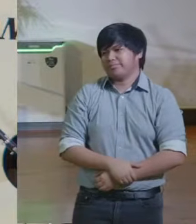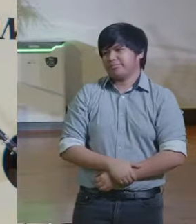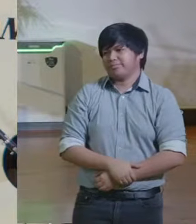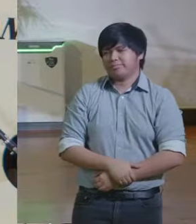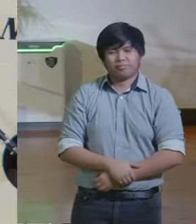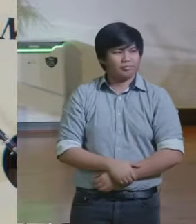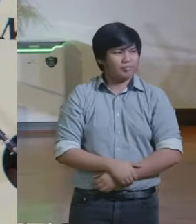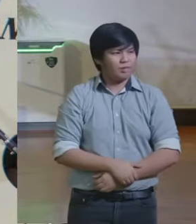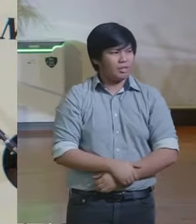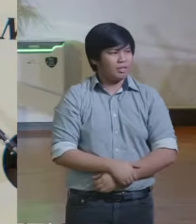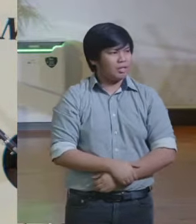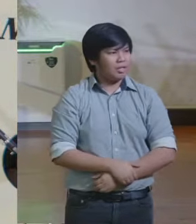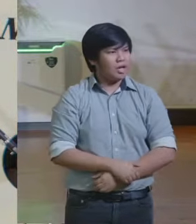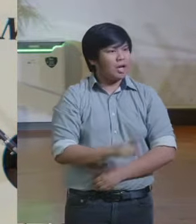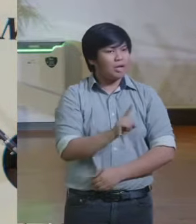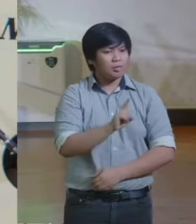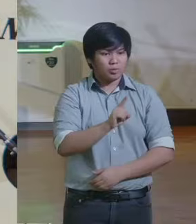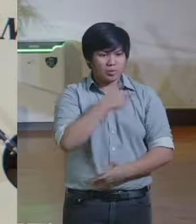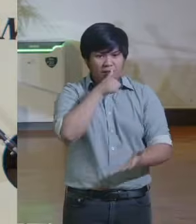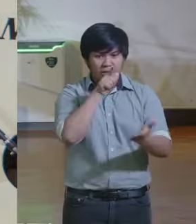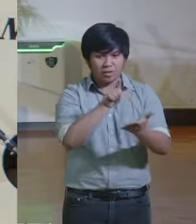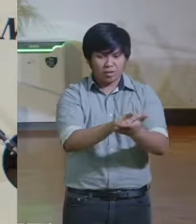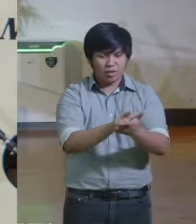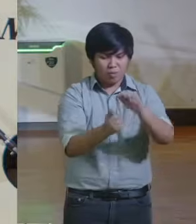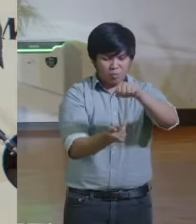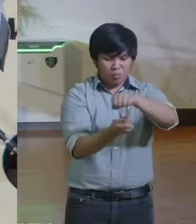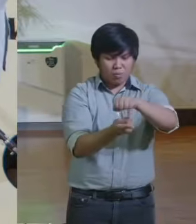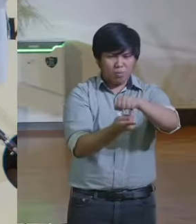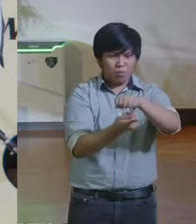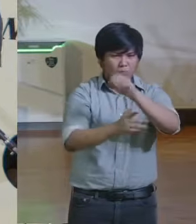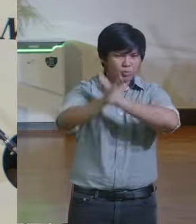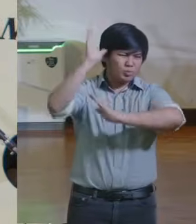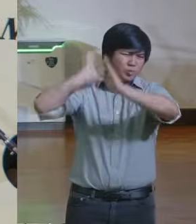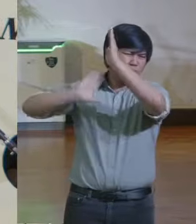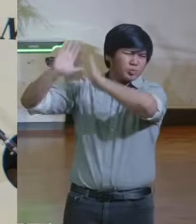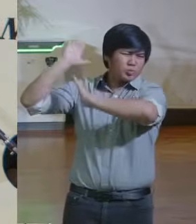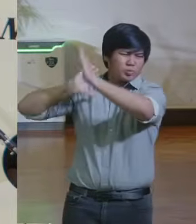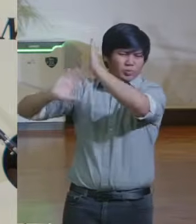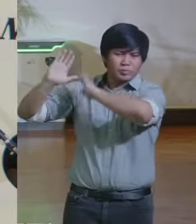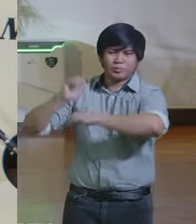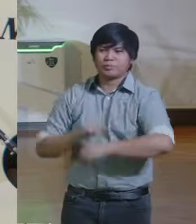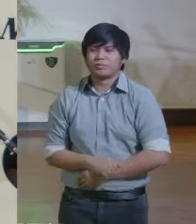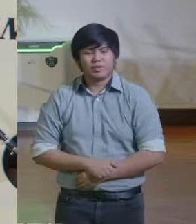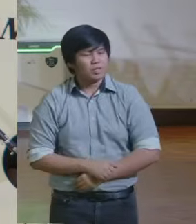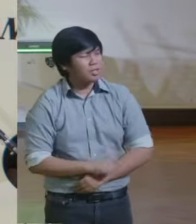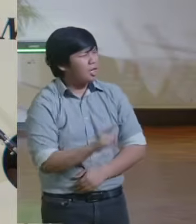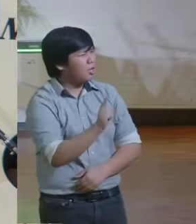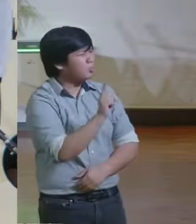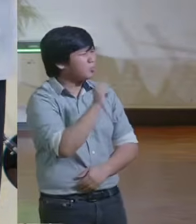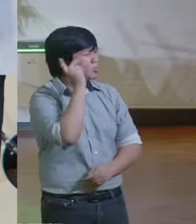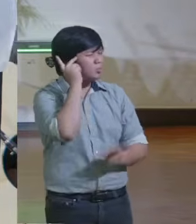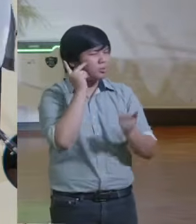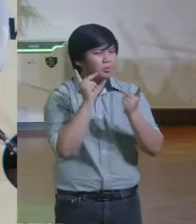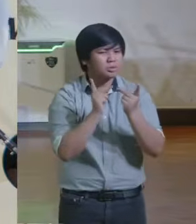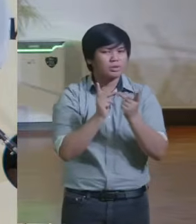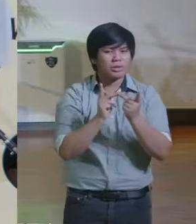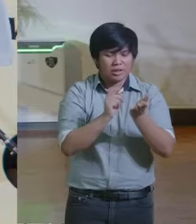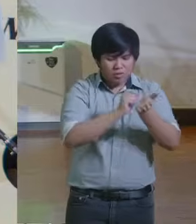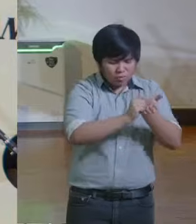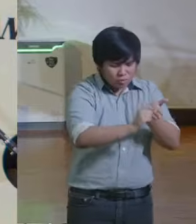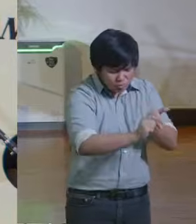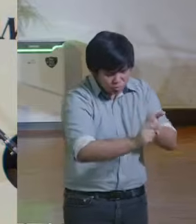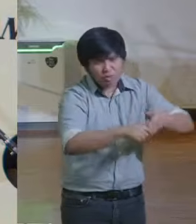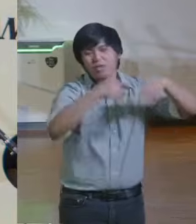nga, isa sa mga unang sulat ni Pablo, mga AD 48 niya sinulat. Alam natin yon sapagkat sinulat niya